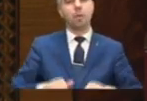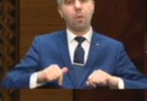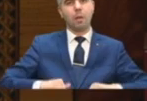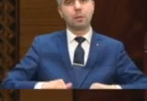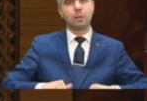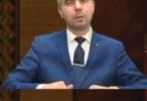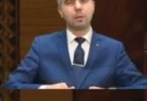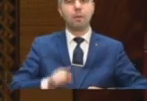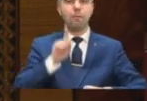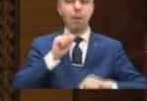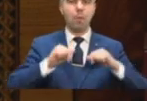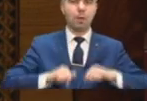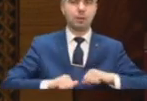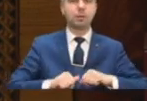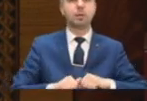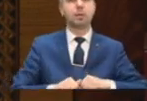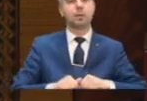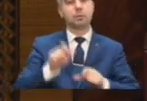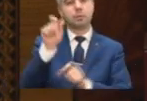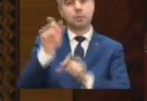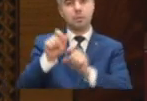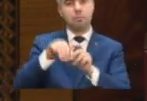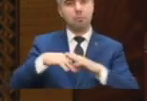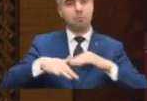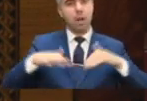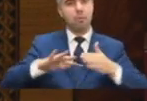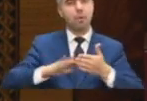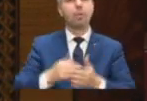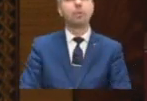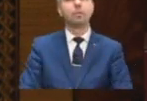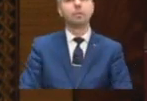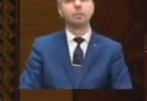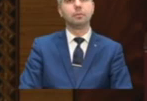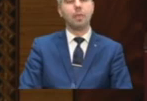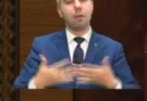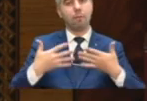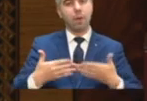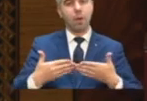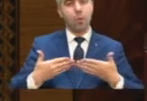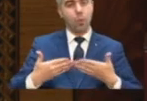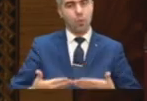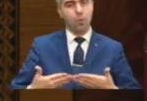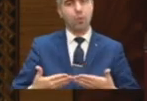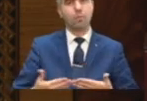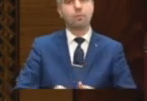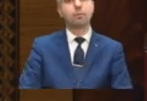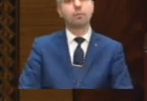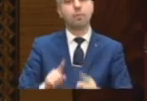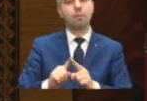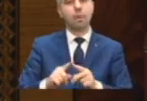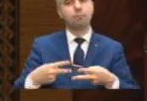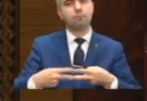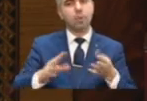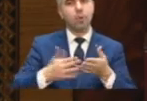الوزير، السيدة الوزيرة، السيدات والسادة النواب المحترمين، شرفني أن أتناول الكلمة باسم فريق